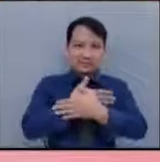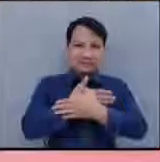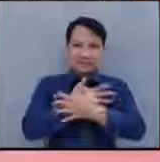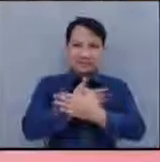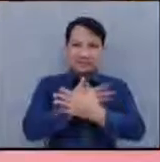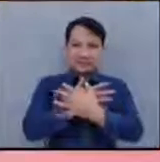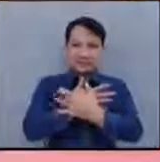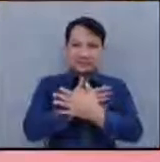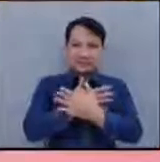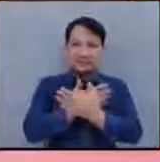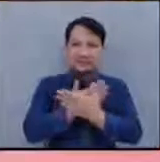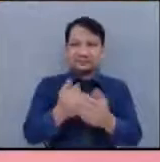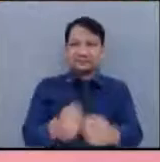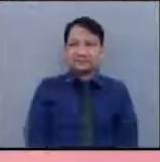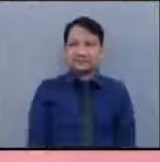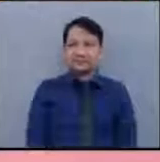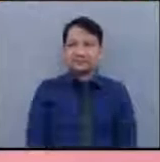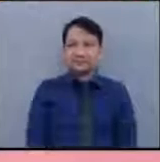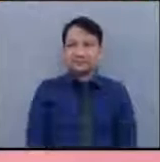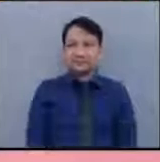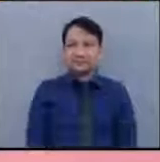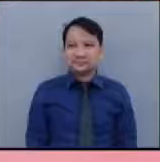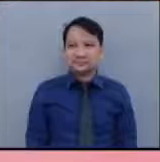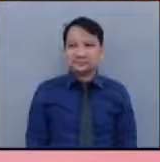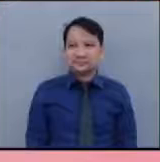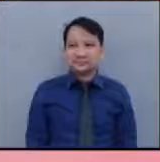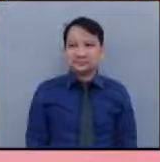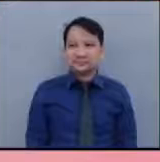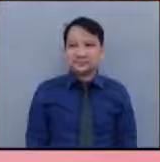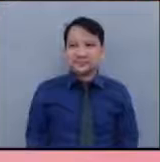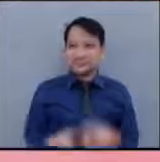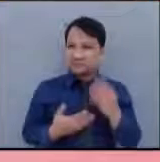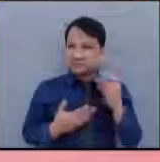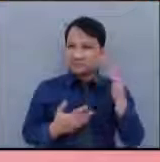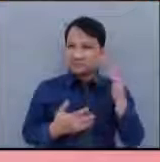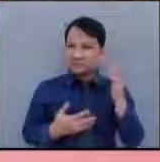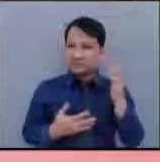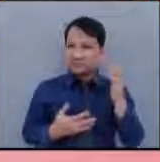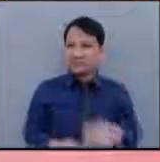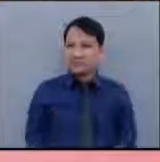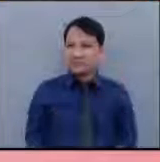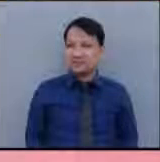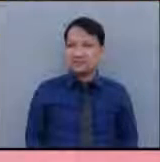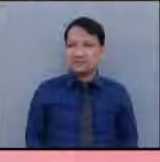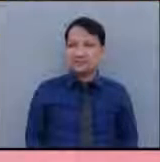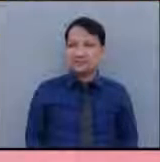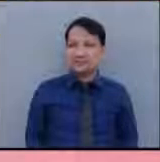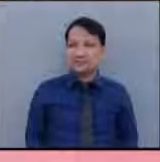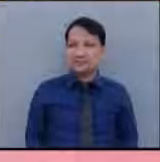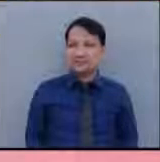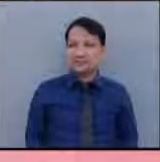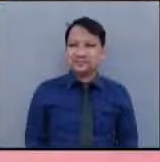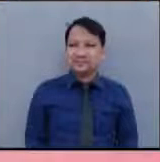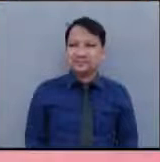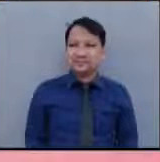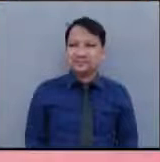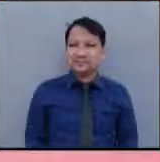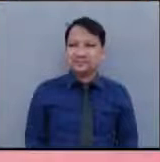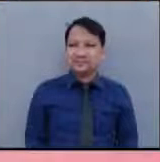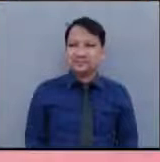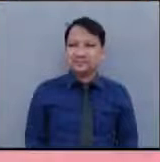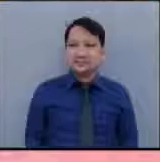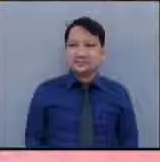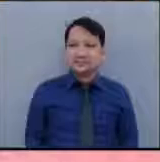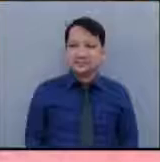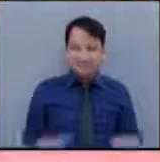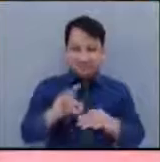o, diba? Galing! Yes! Ayan ang ating natin. Ayan! Ito na nga po ang ating finished product para sa DIY